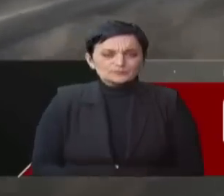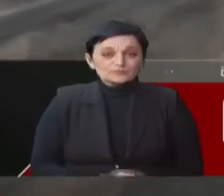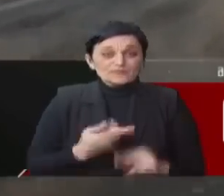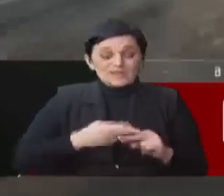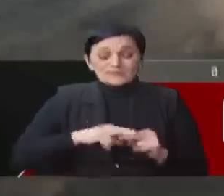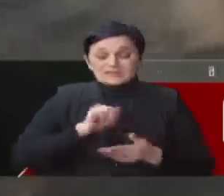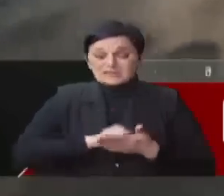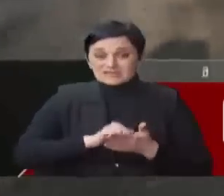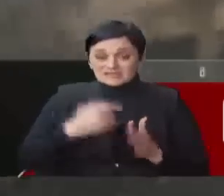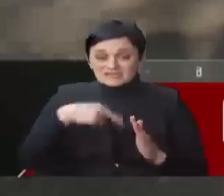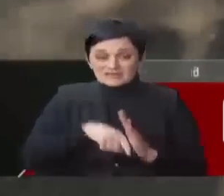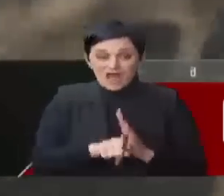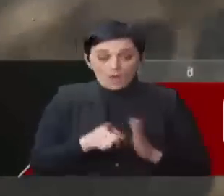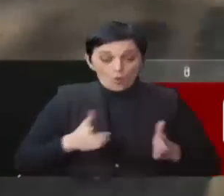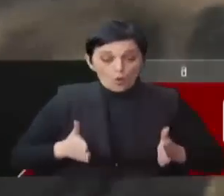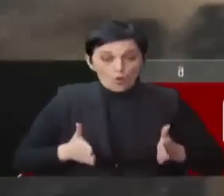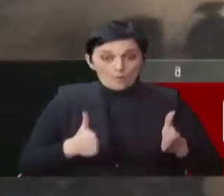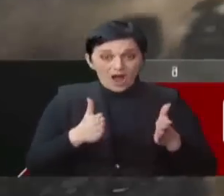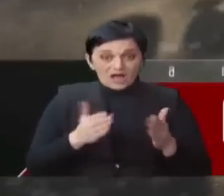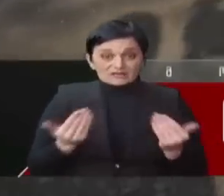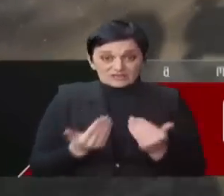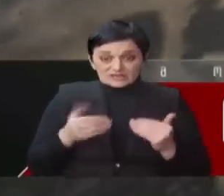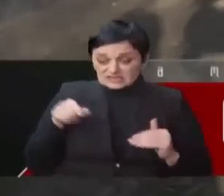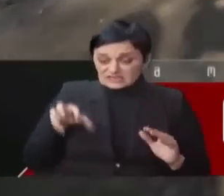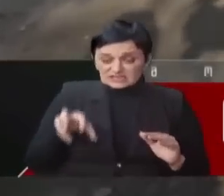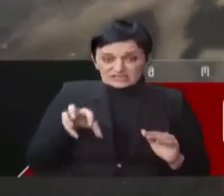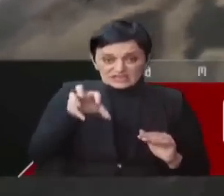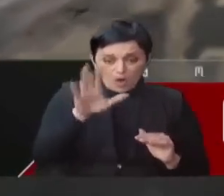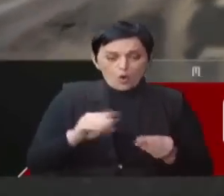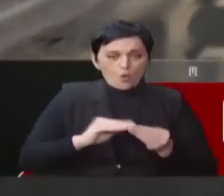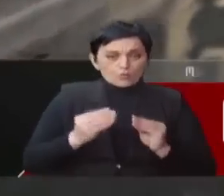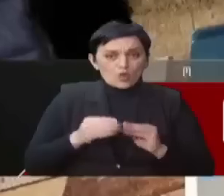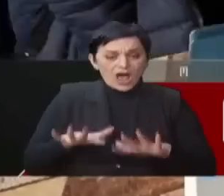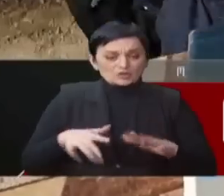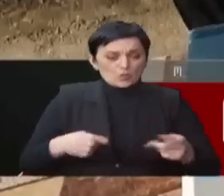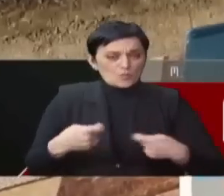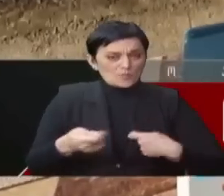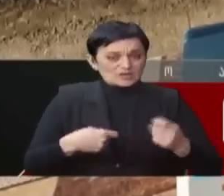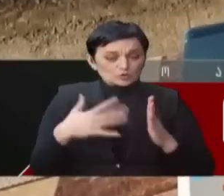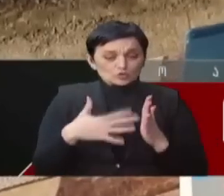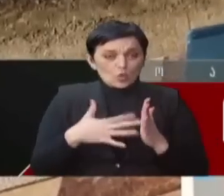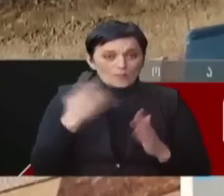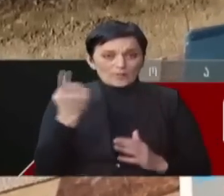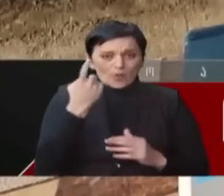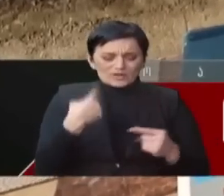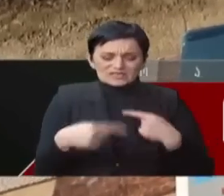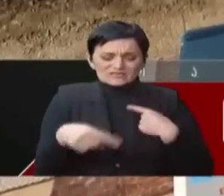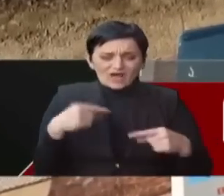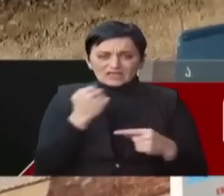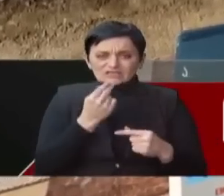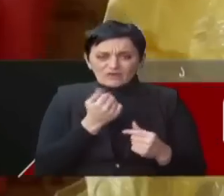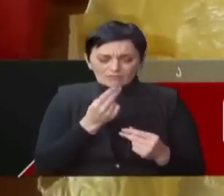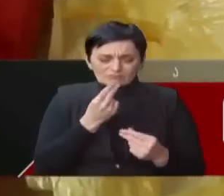Იმის გამო, რომ მაგისტრალი გვერდსაულის დასახლებებს, პრობლემა ექმნება ადგილობრივ ბიზნესს, რომლებიც სოფლის მეურნეობის სხვადასხვა